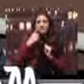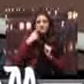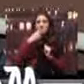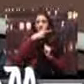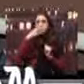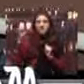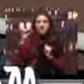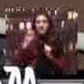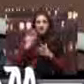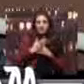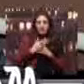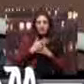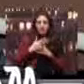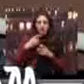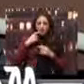تفتيت